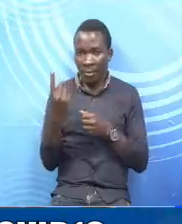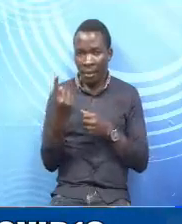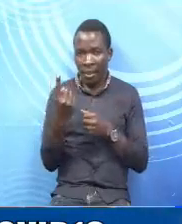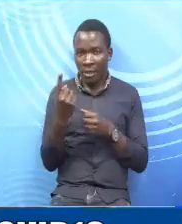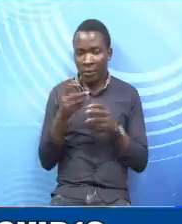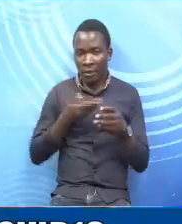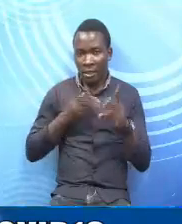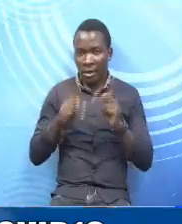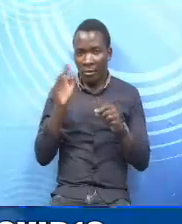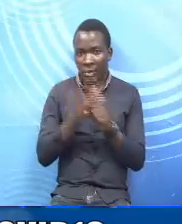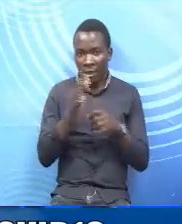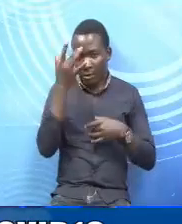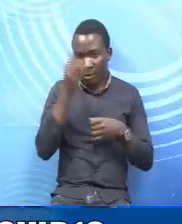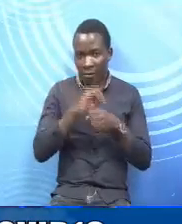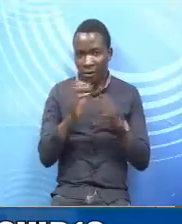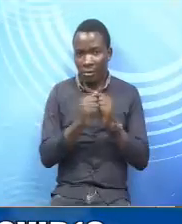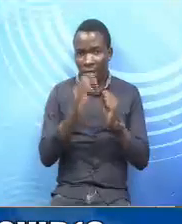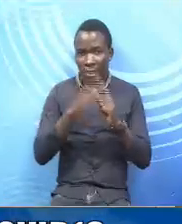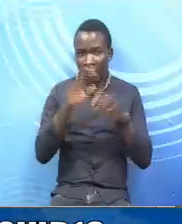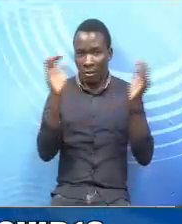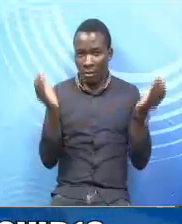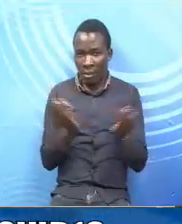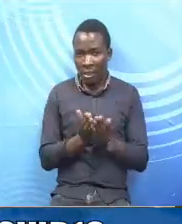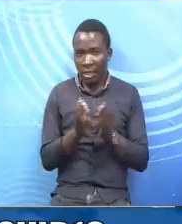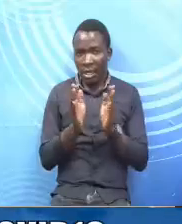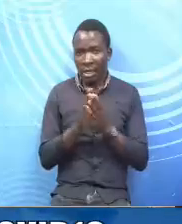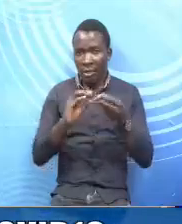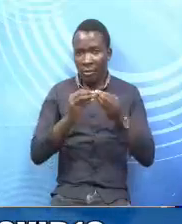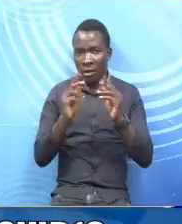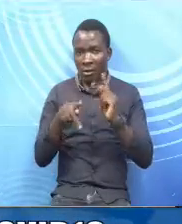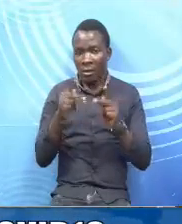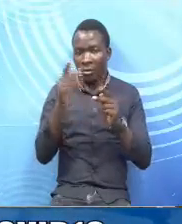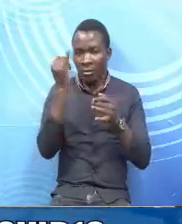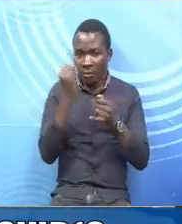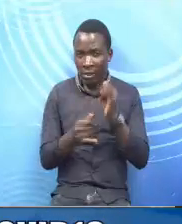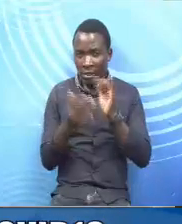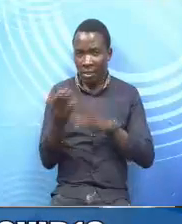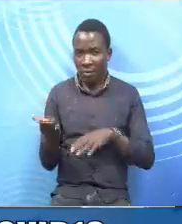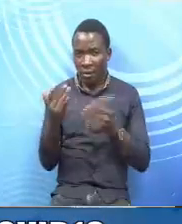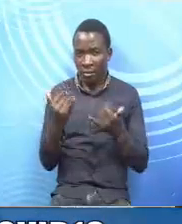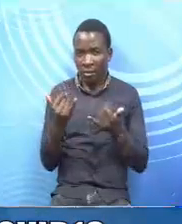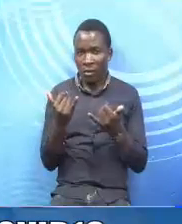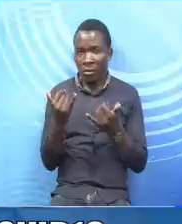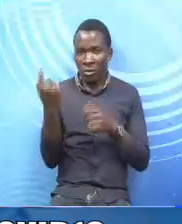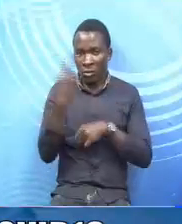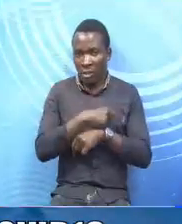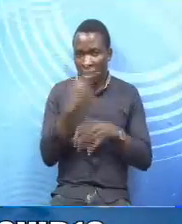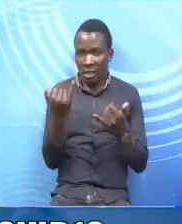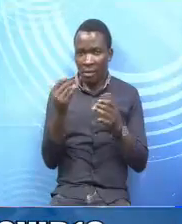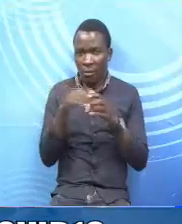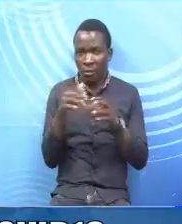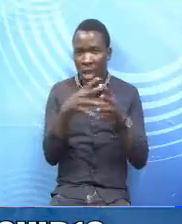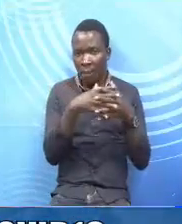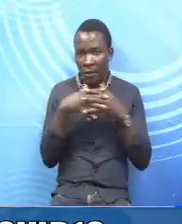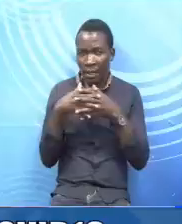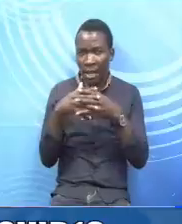kugira abantu benshi bamaze kwandura iki cyorezo ku isi, ndetse n'umubare w'abantu benshi bamaze kwicwa n'iki cyorezo. Aho kuri uyu munsi gusa muri Leta Zunze Ubumwe za